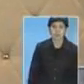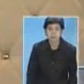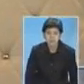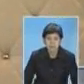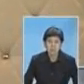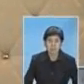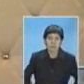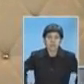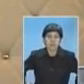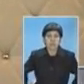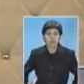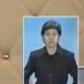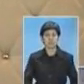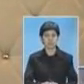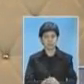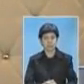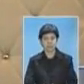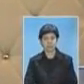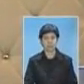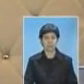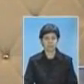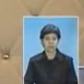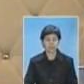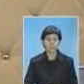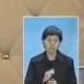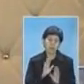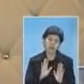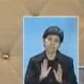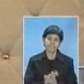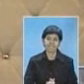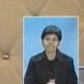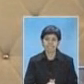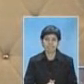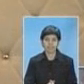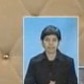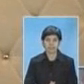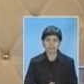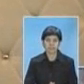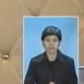ครับเรื่องพอแล้วมั้งครับ